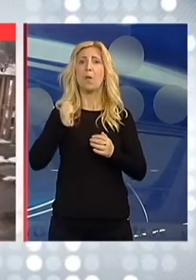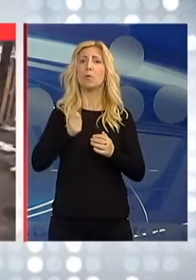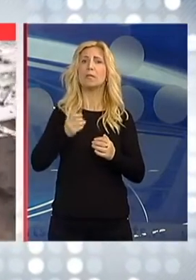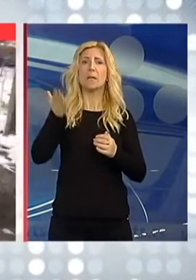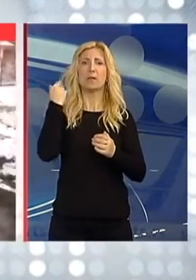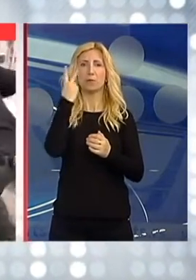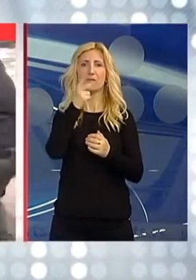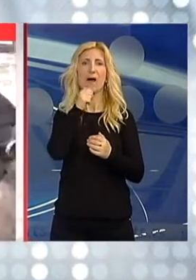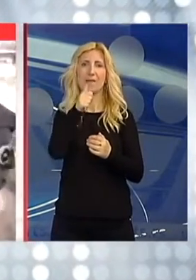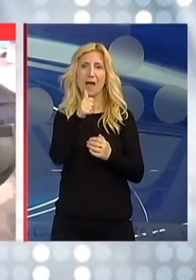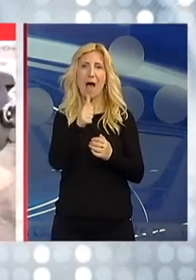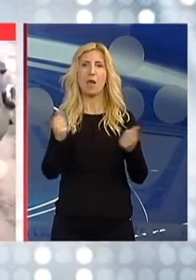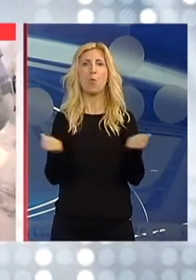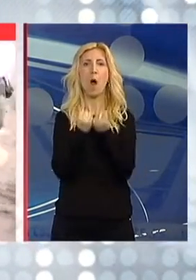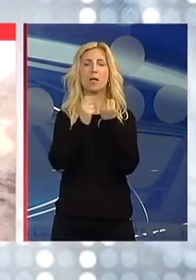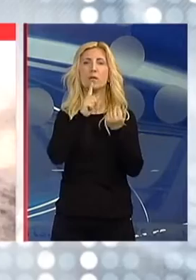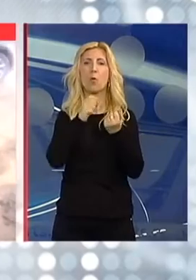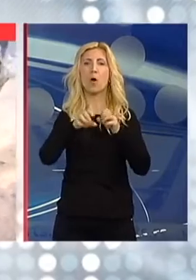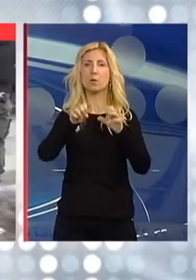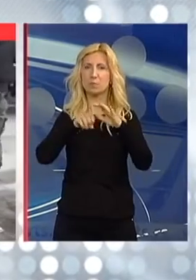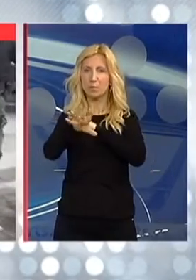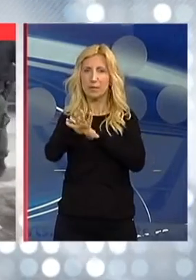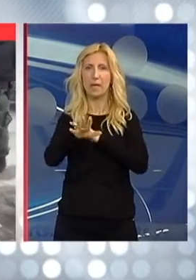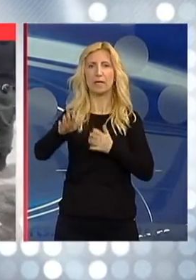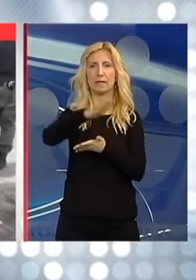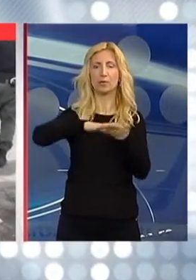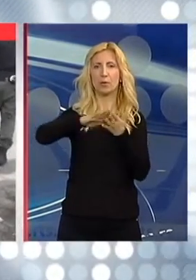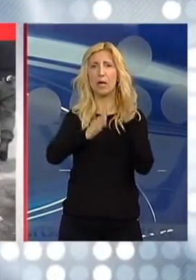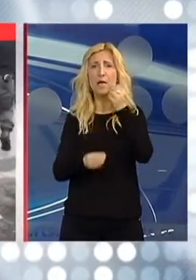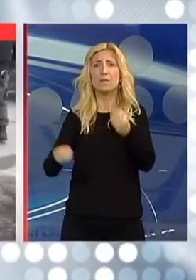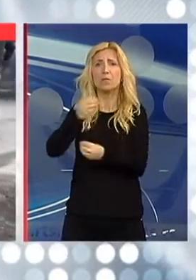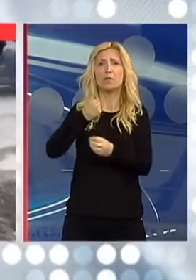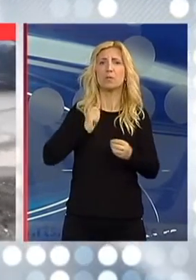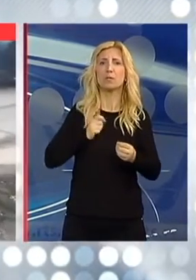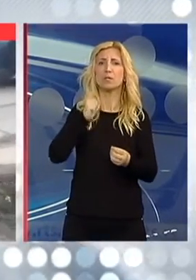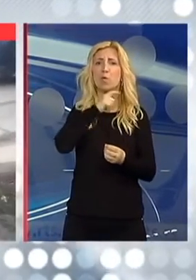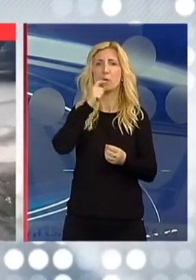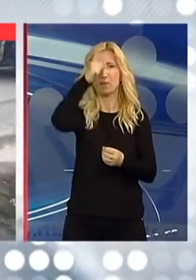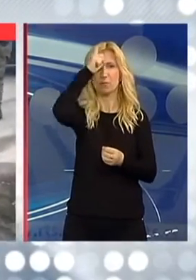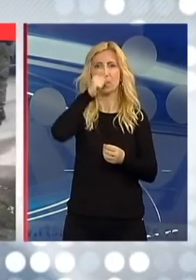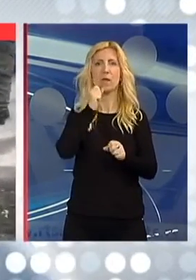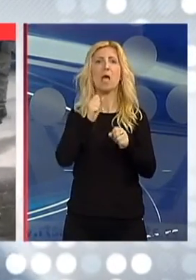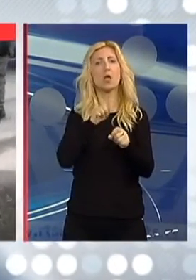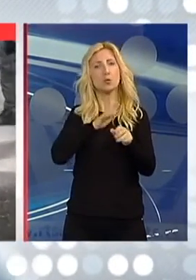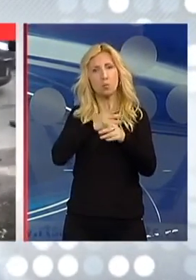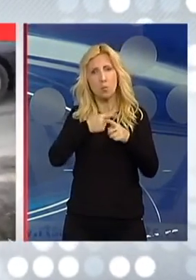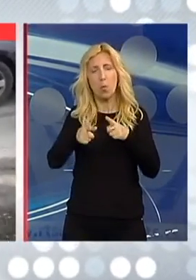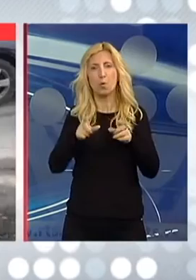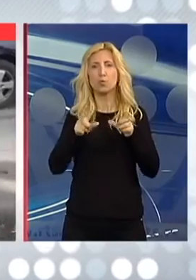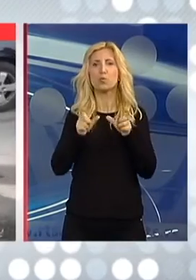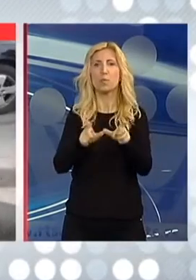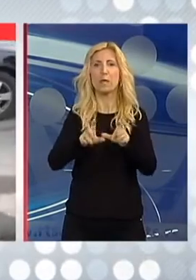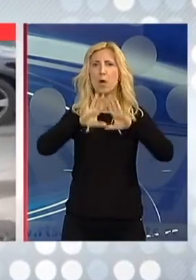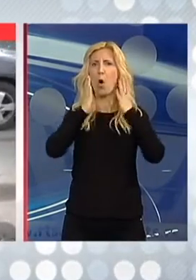Policija je u prethodna dva dana u akciji koja je sprovedena na teritoriji više policijskih uprava u Srbiji radi suzbijanja opšte